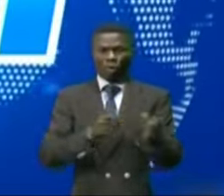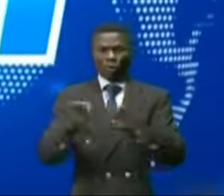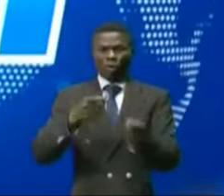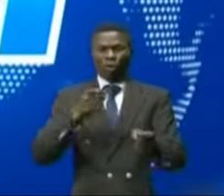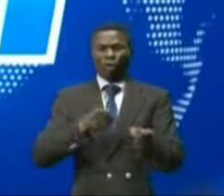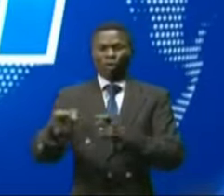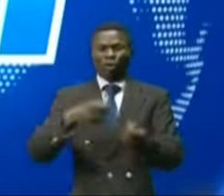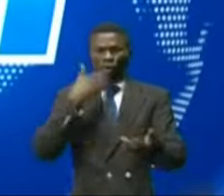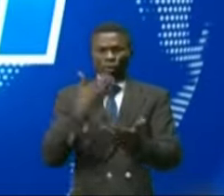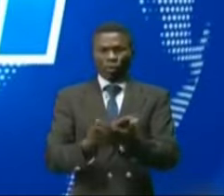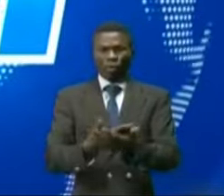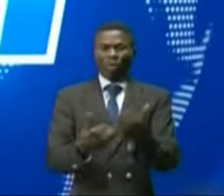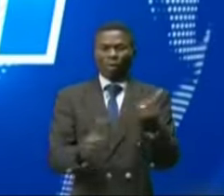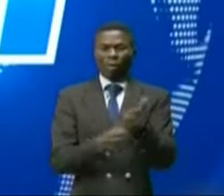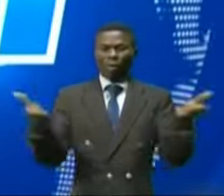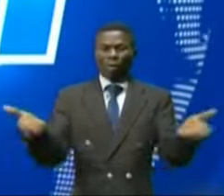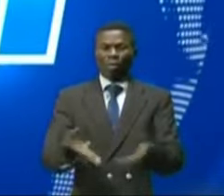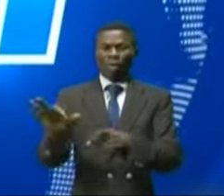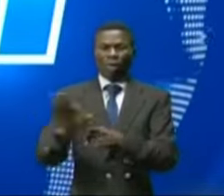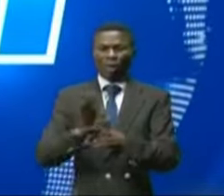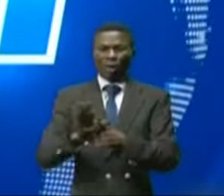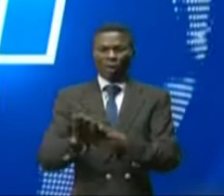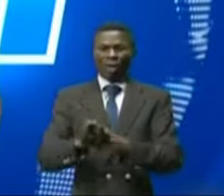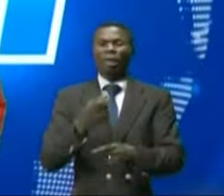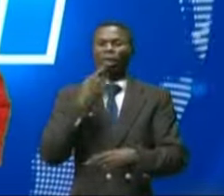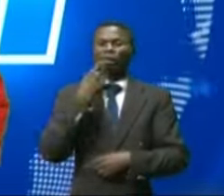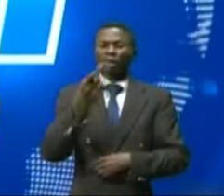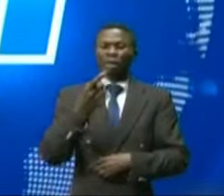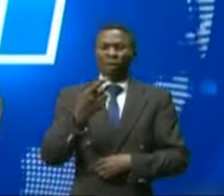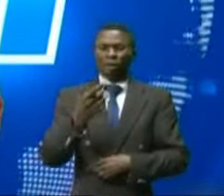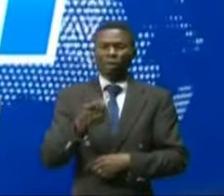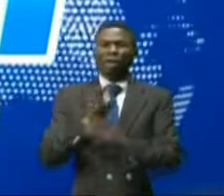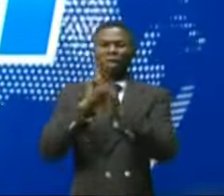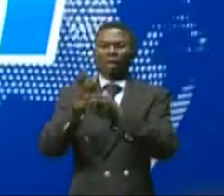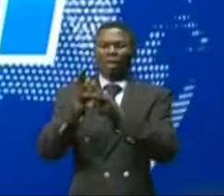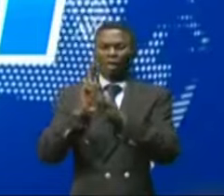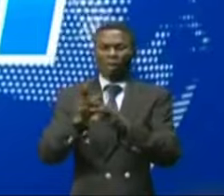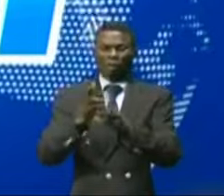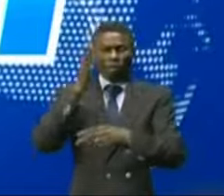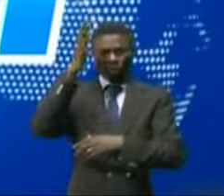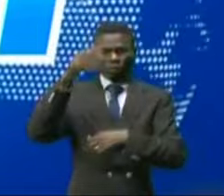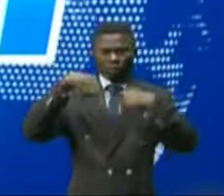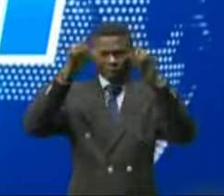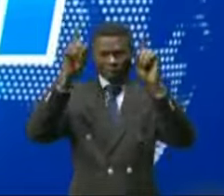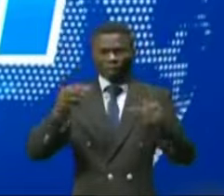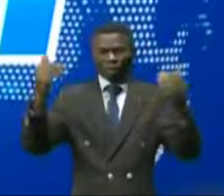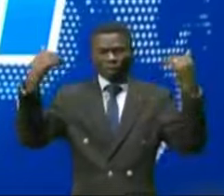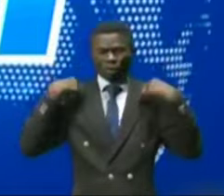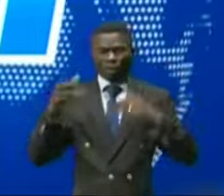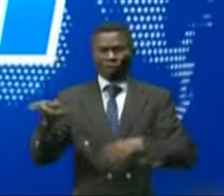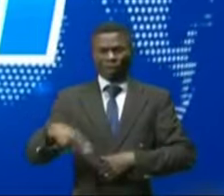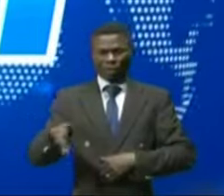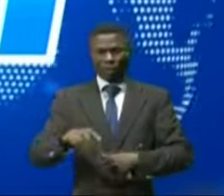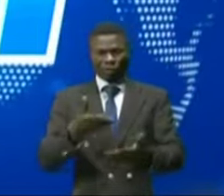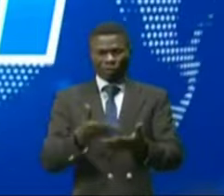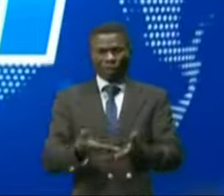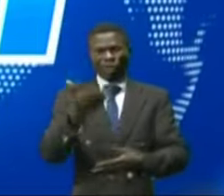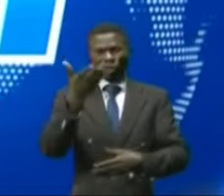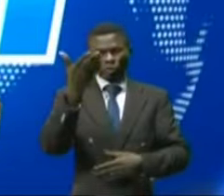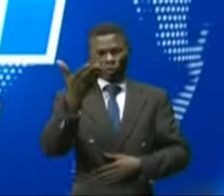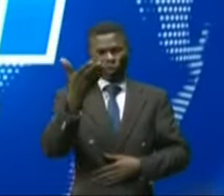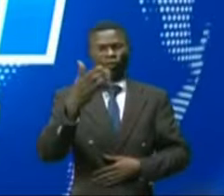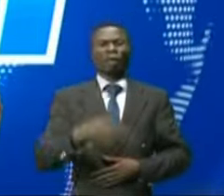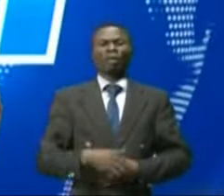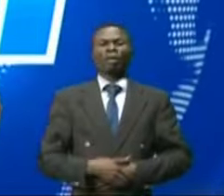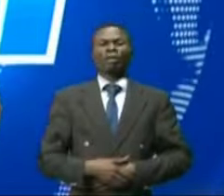gouvernance. Les participants au cours de cette rencontre ont dressé le portrait robot des futurs animateurs des provinces. Gaëtan Magaleno nous en parle